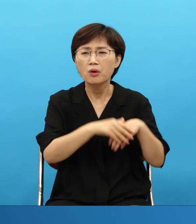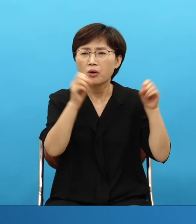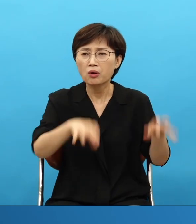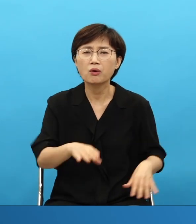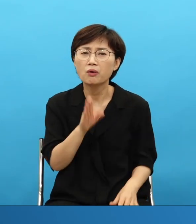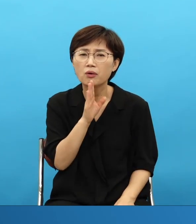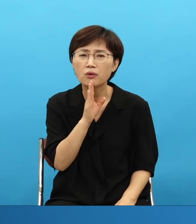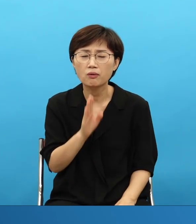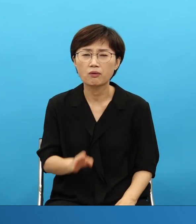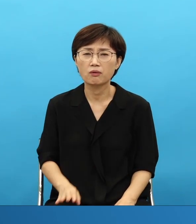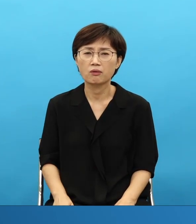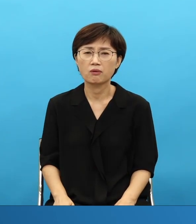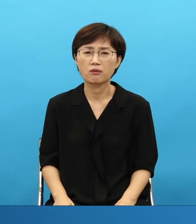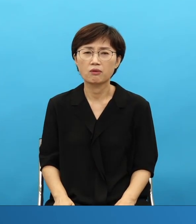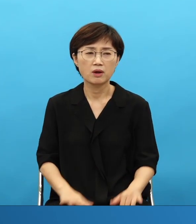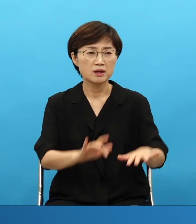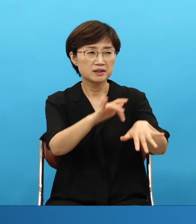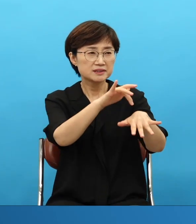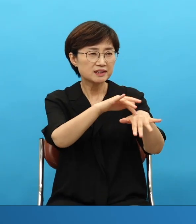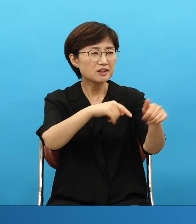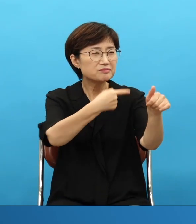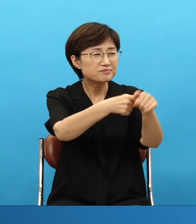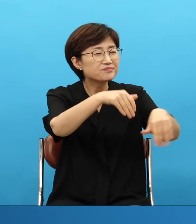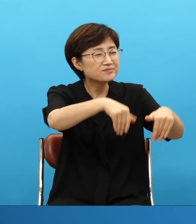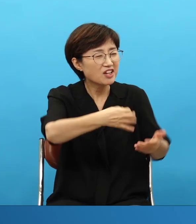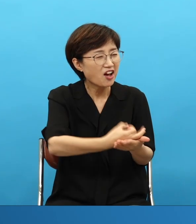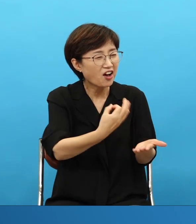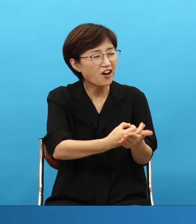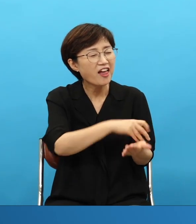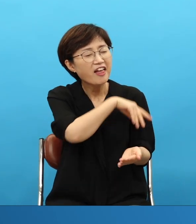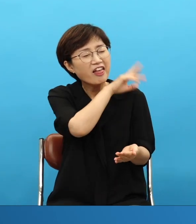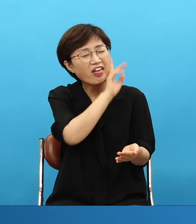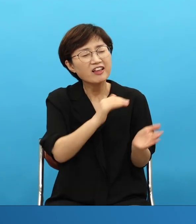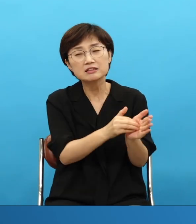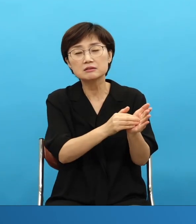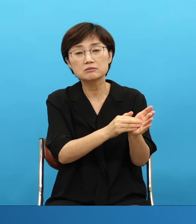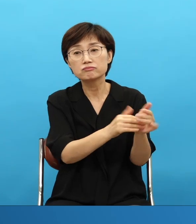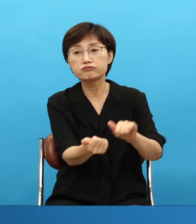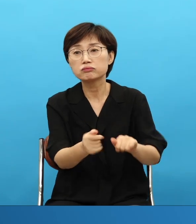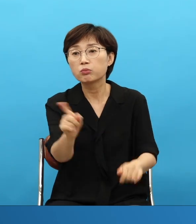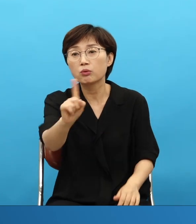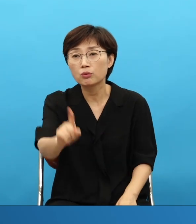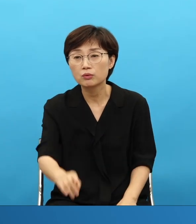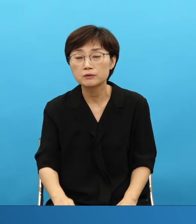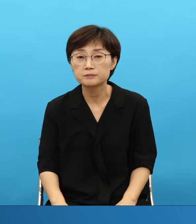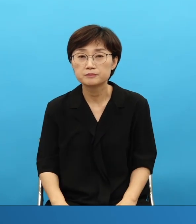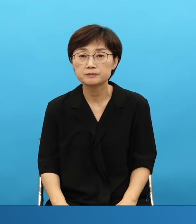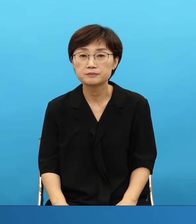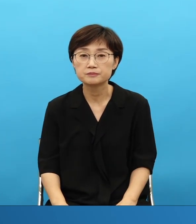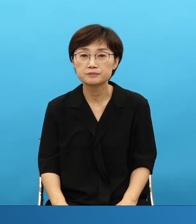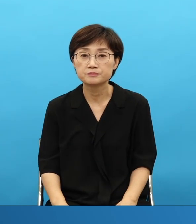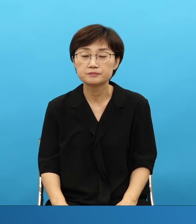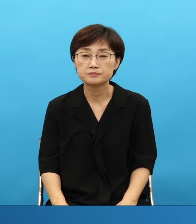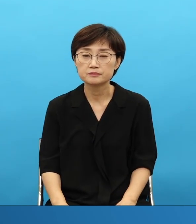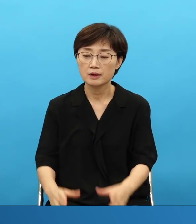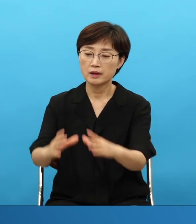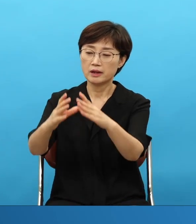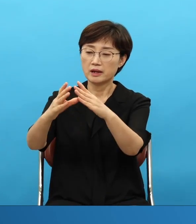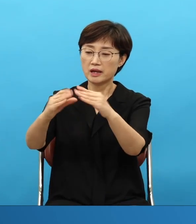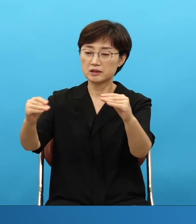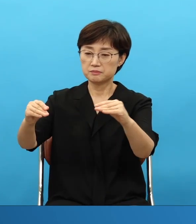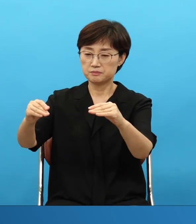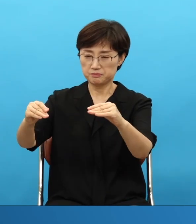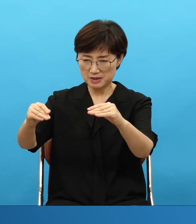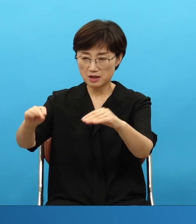for the world and go. 결국 사단의 심부름하는 거예요. Ultimately, you're running errands for Satan. 애굽에 큰 우상 신전